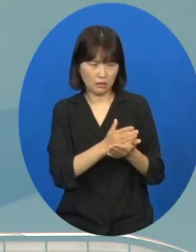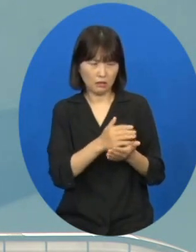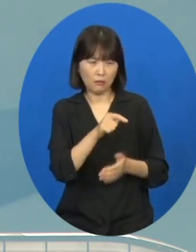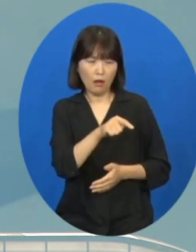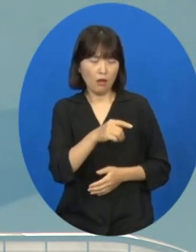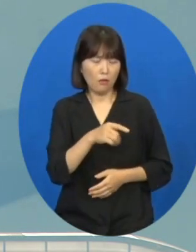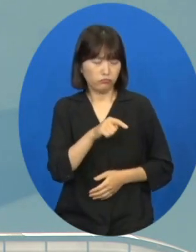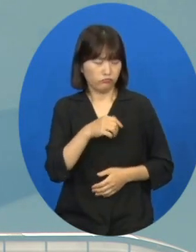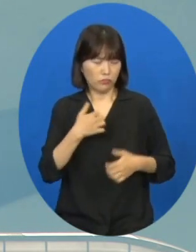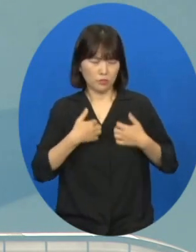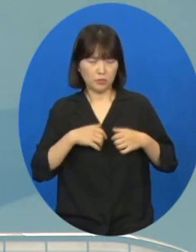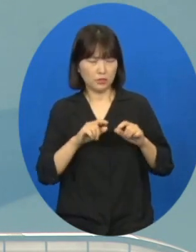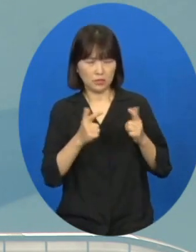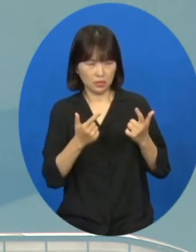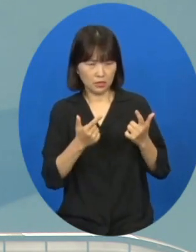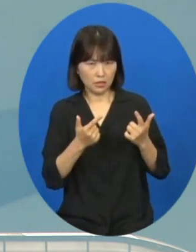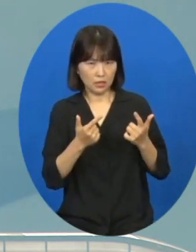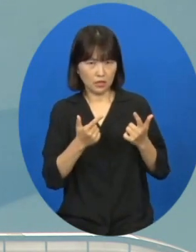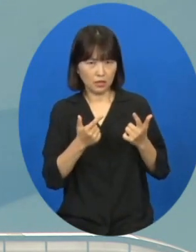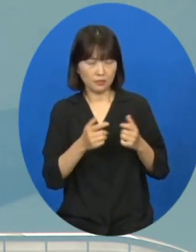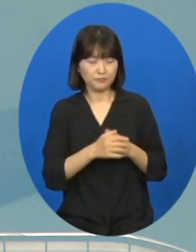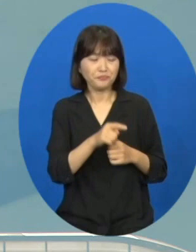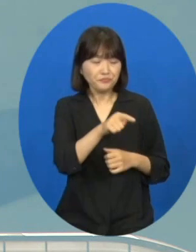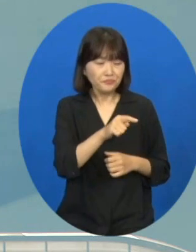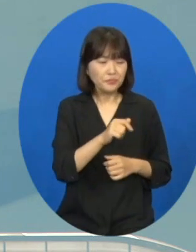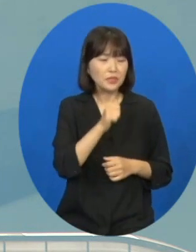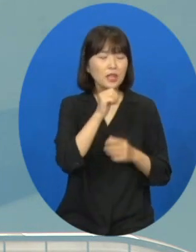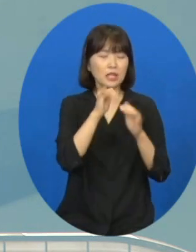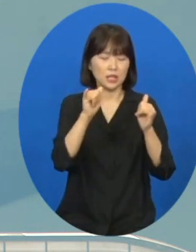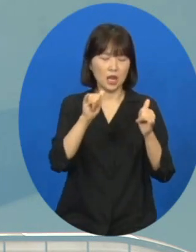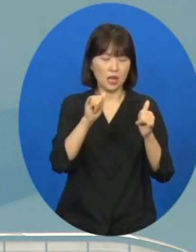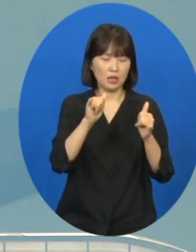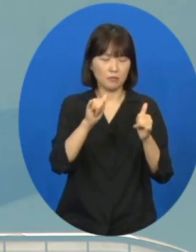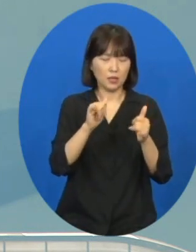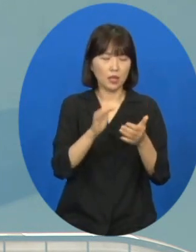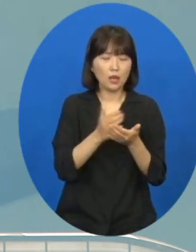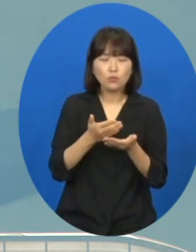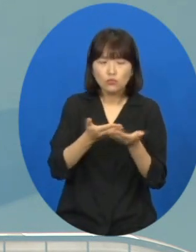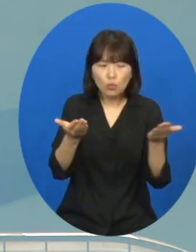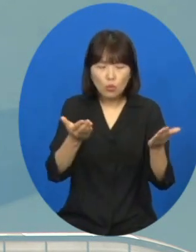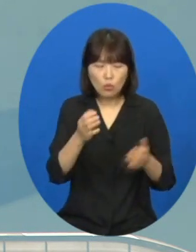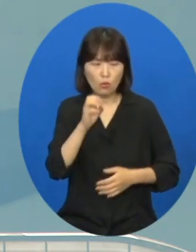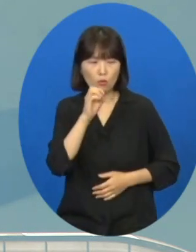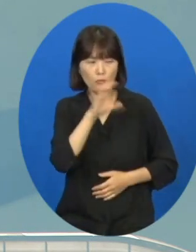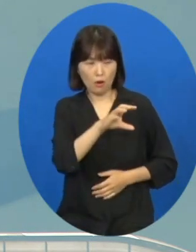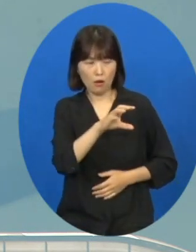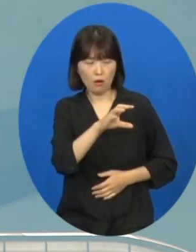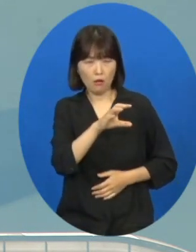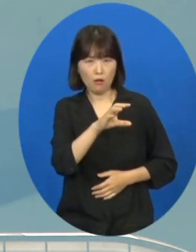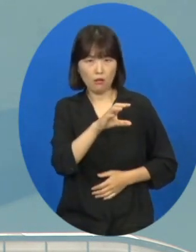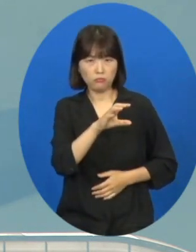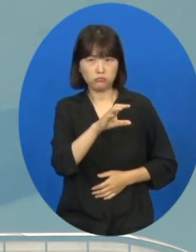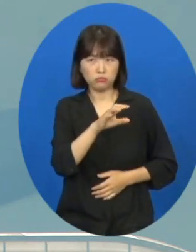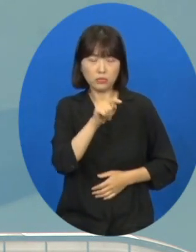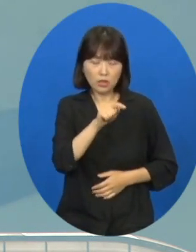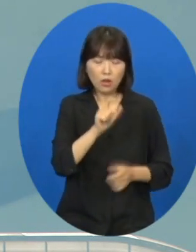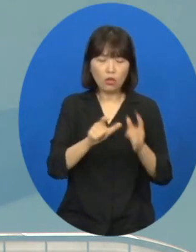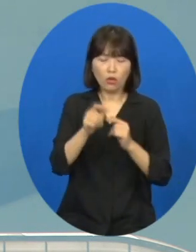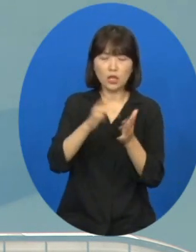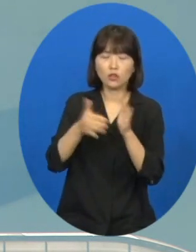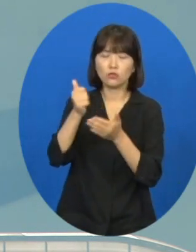이런 걸 기뻐하지 않아. 이거 가난한 사람들에게 나눠줘. 뭐 예수님이 이렇게 하셔야